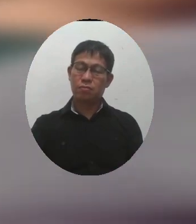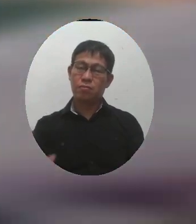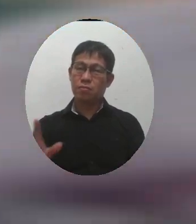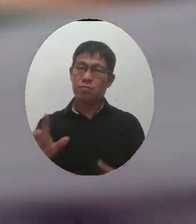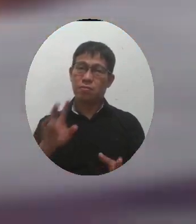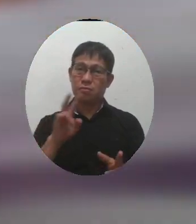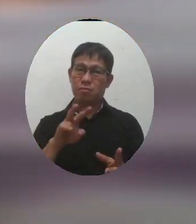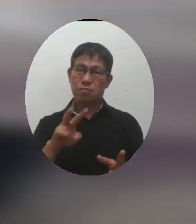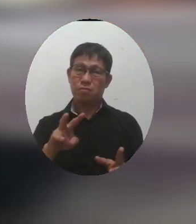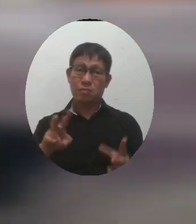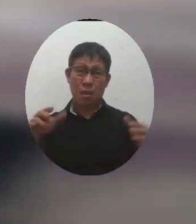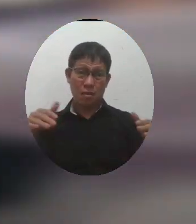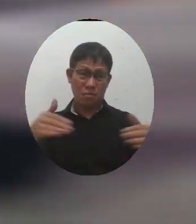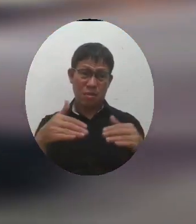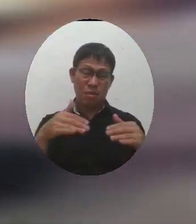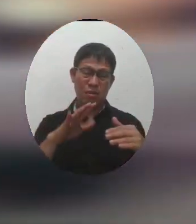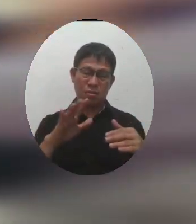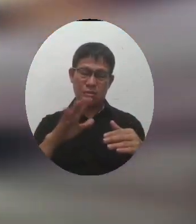Babangga!